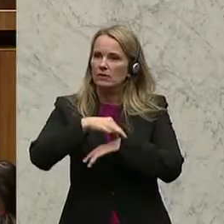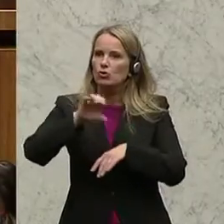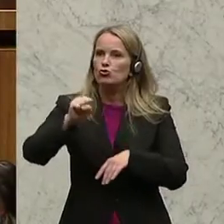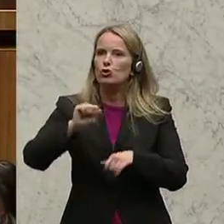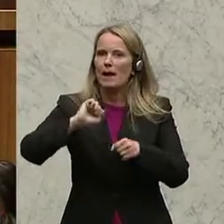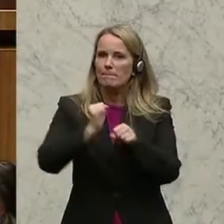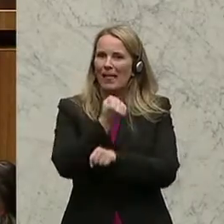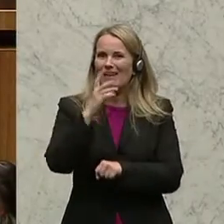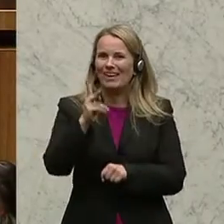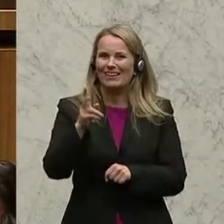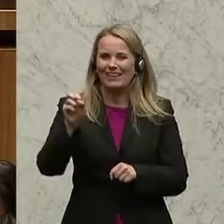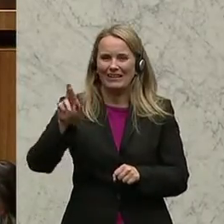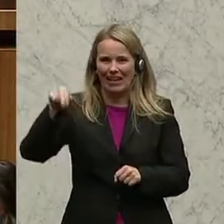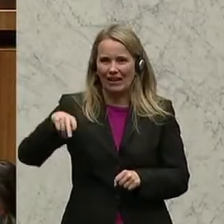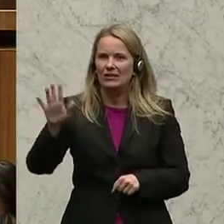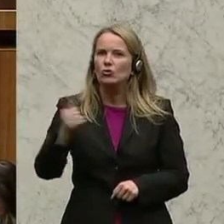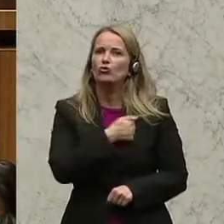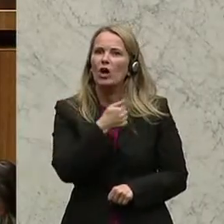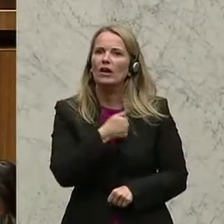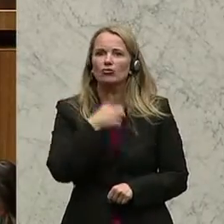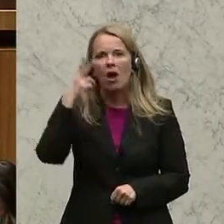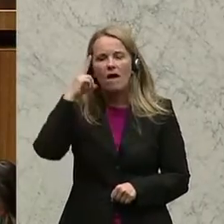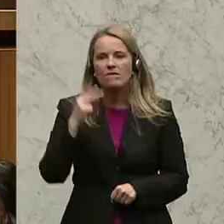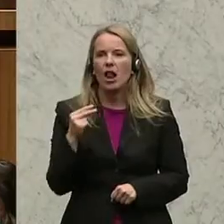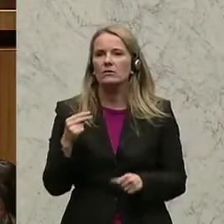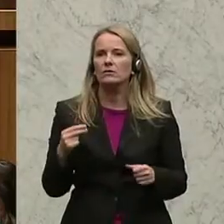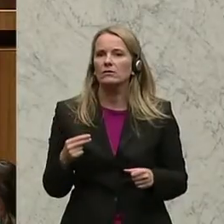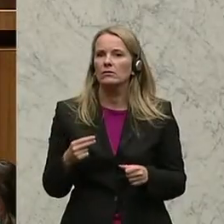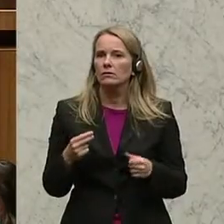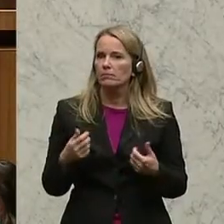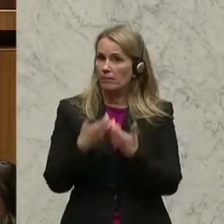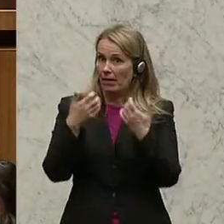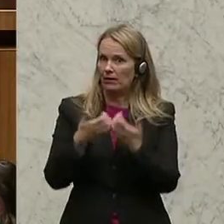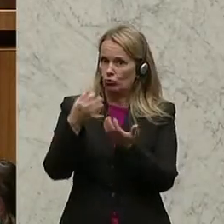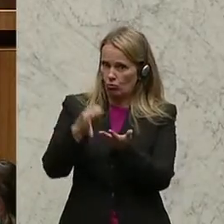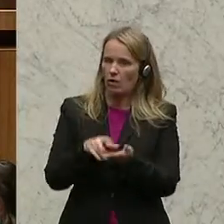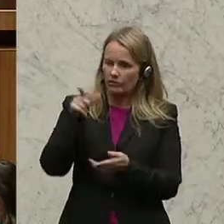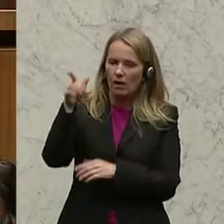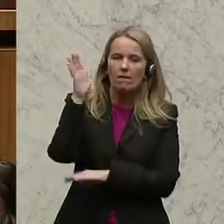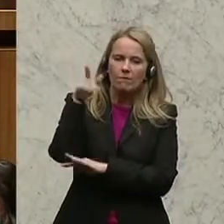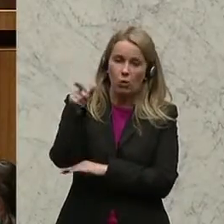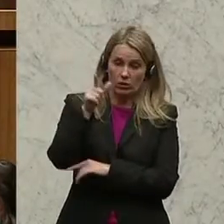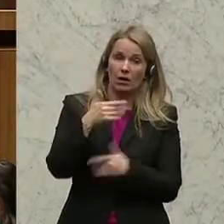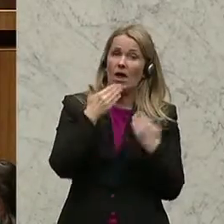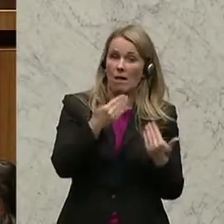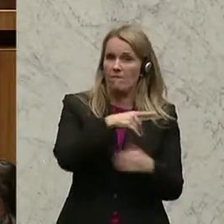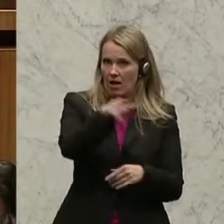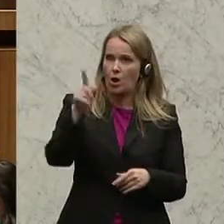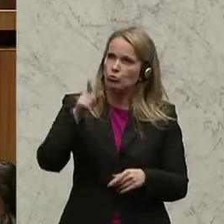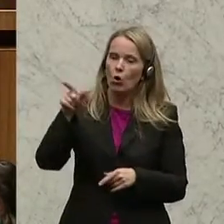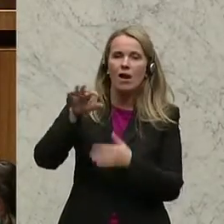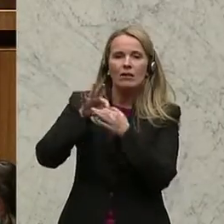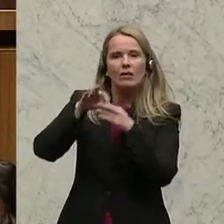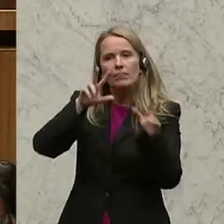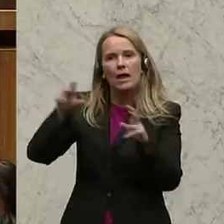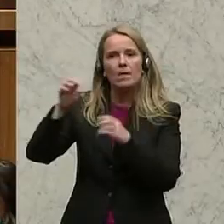Steinberger Kern beim Steirischen Waldbauerntag. Und ich empfehle, dass man sich diesen Vortrag betreffend Ökostrom